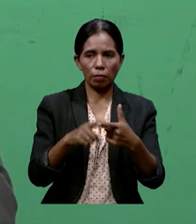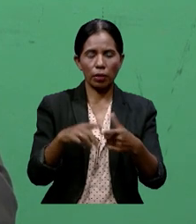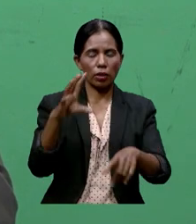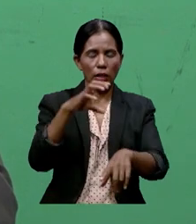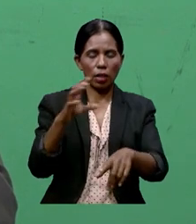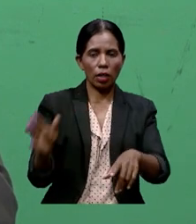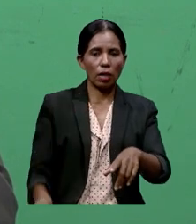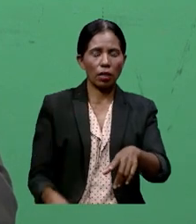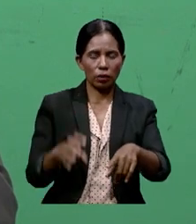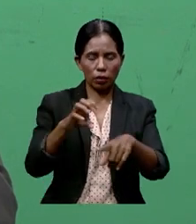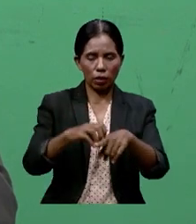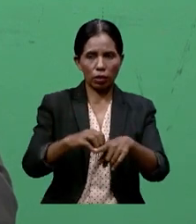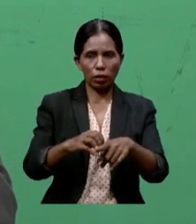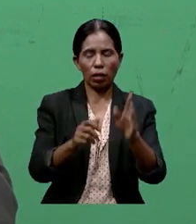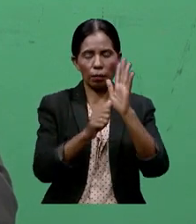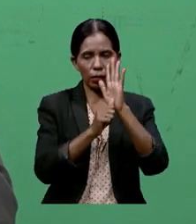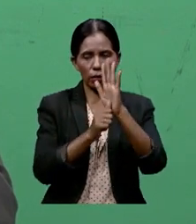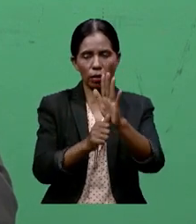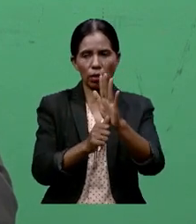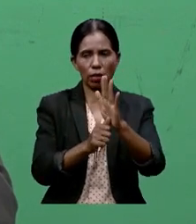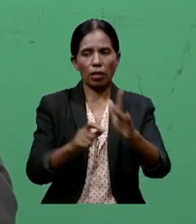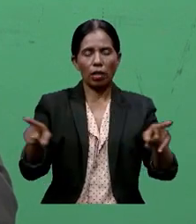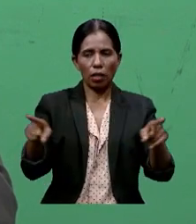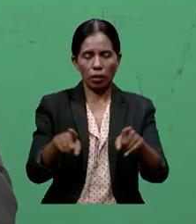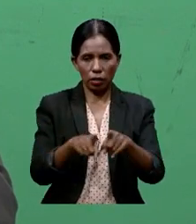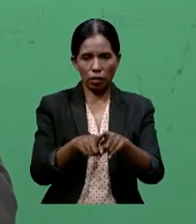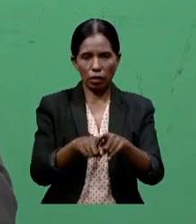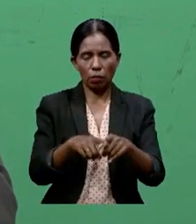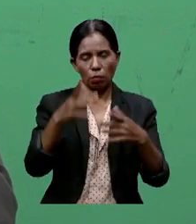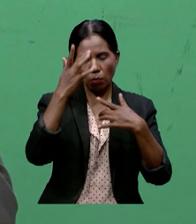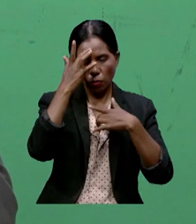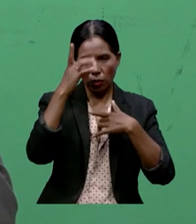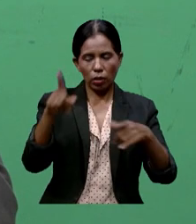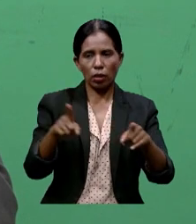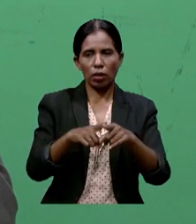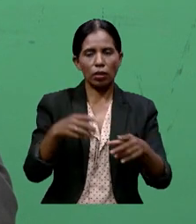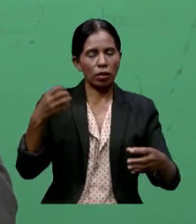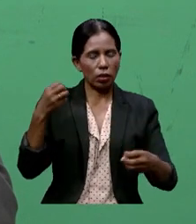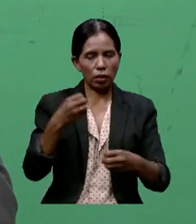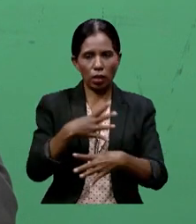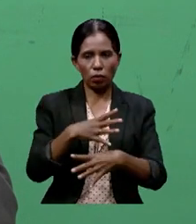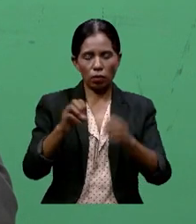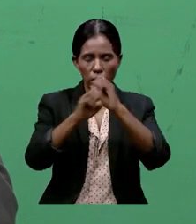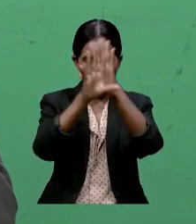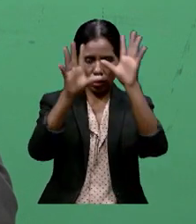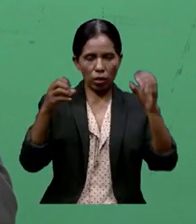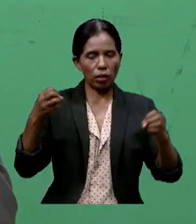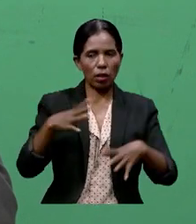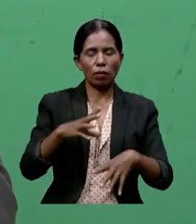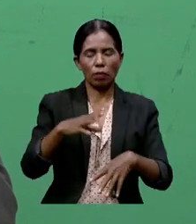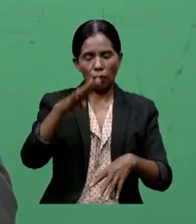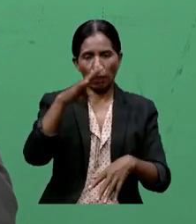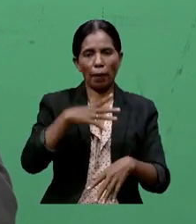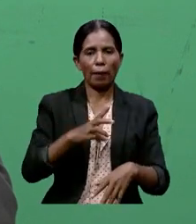tuir keras ni apresenta ke resinto amasanesan tau na roman tau be